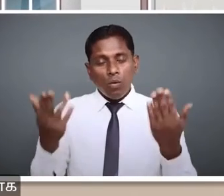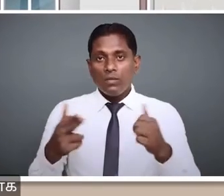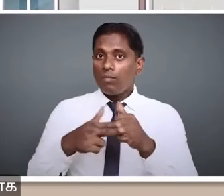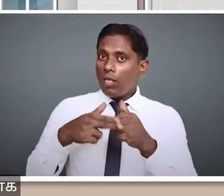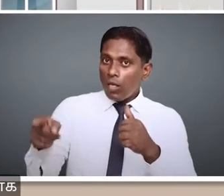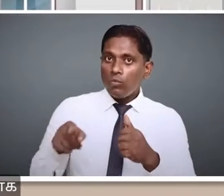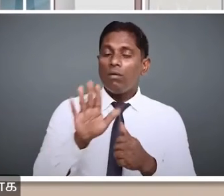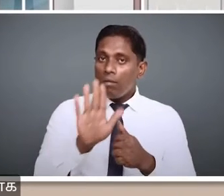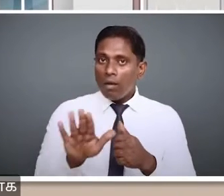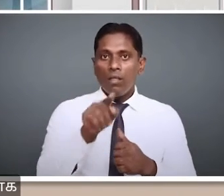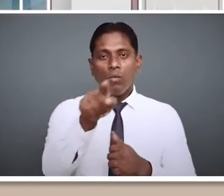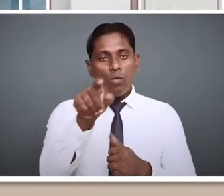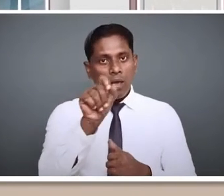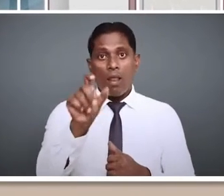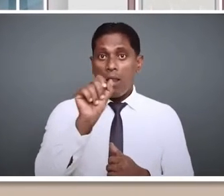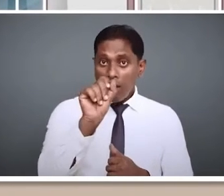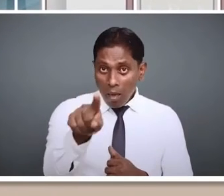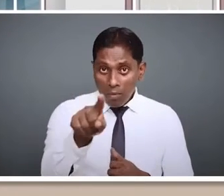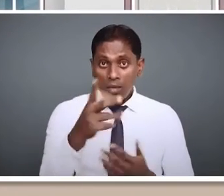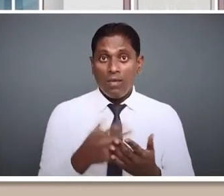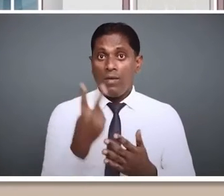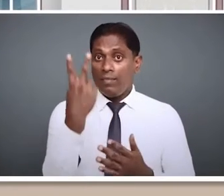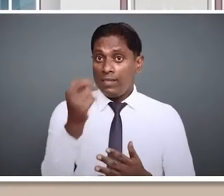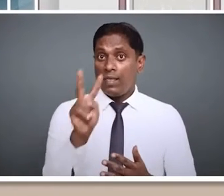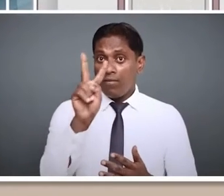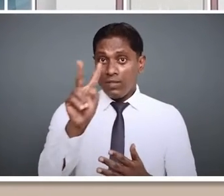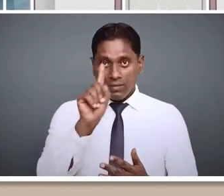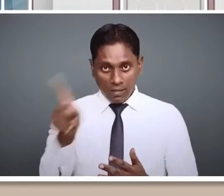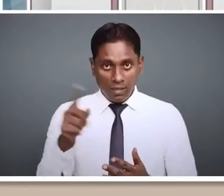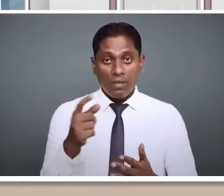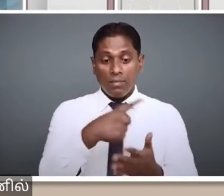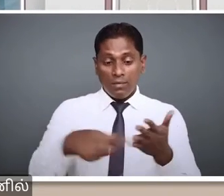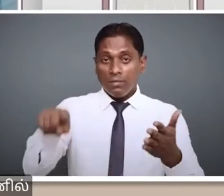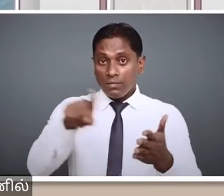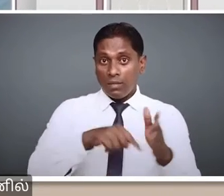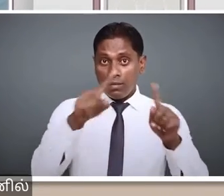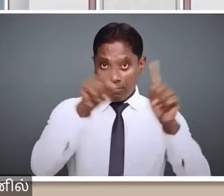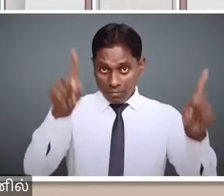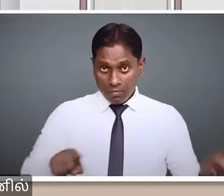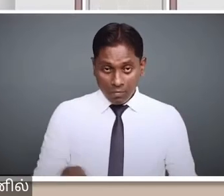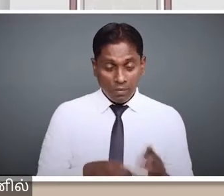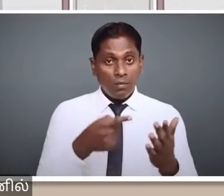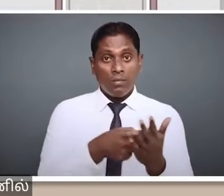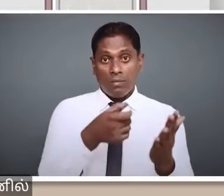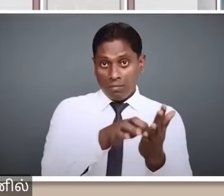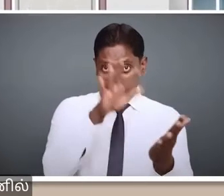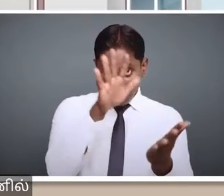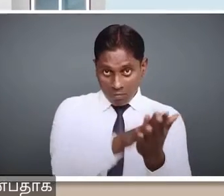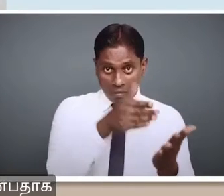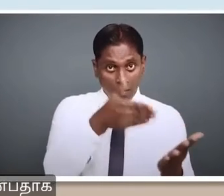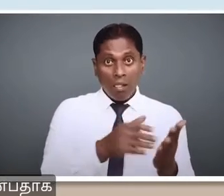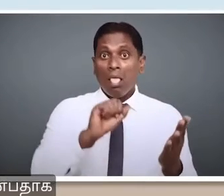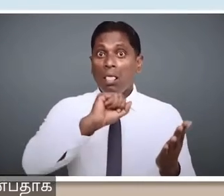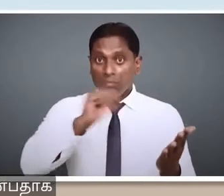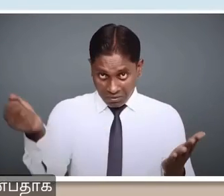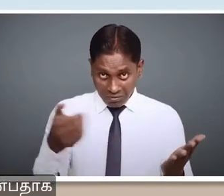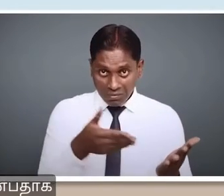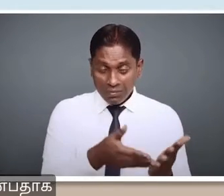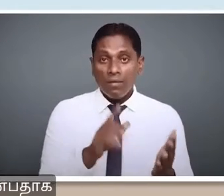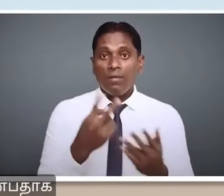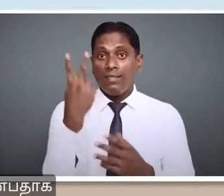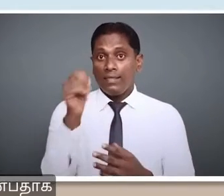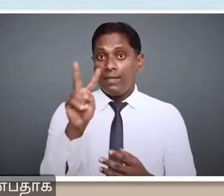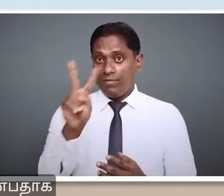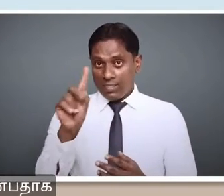ஒரு காரணத்தின் நிமித்தமாக 2021 வாக்காளர் பட்டியலில் உங்கள் பெயர் சேர்க்கப்படவில்லை எனில் 17ஆம்